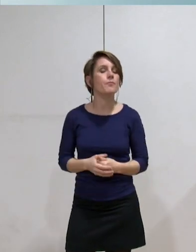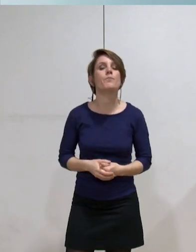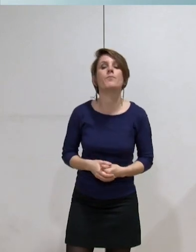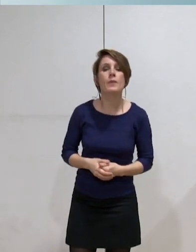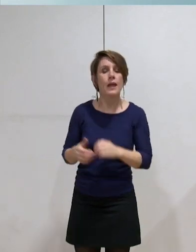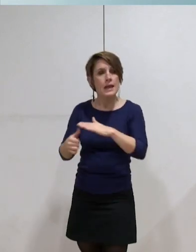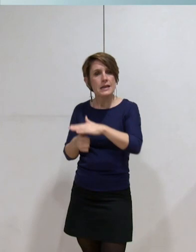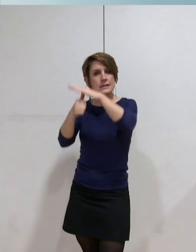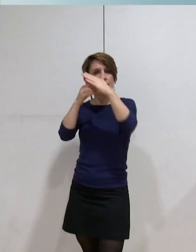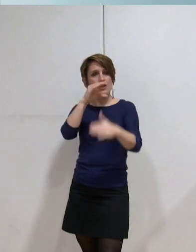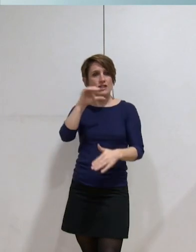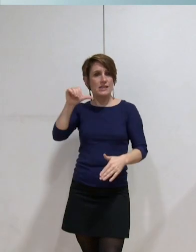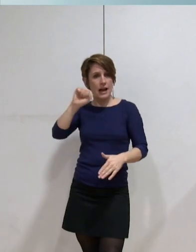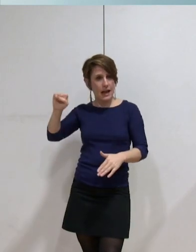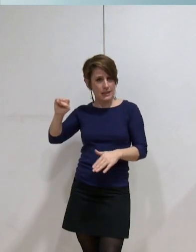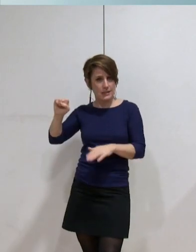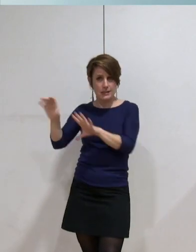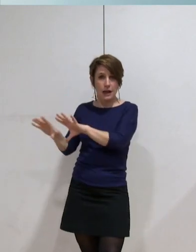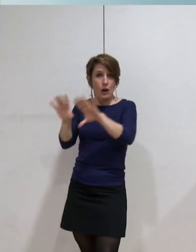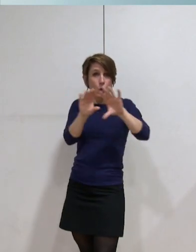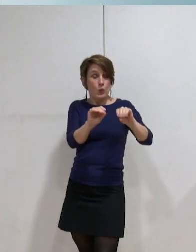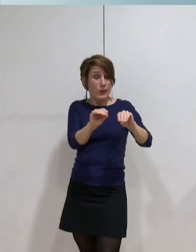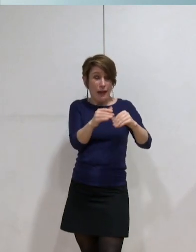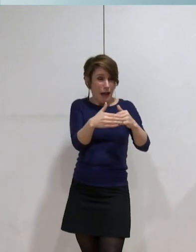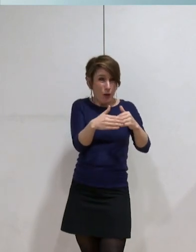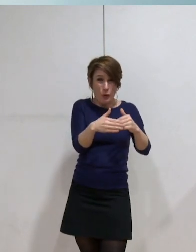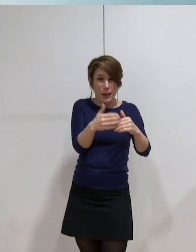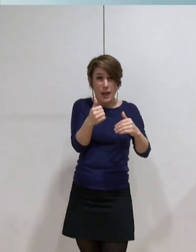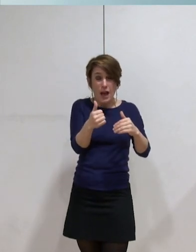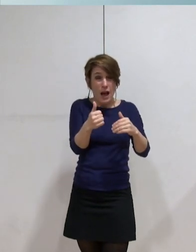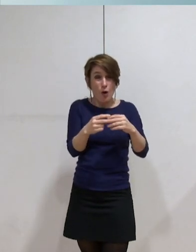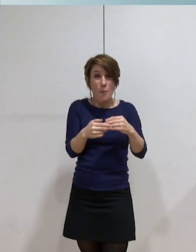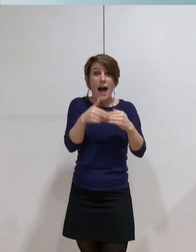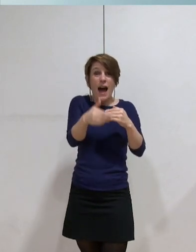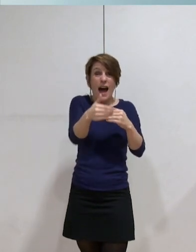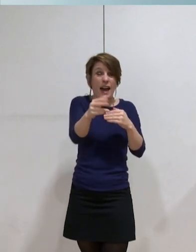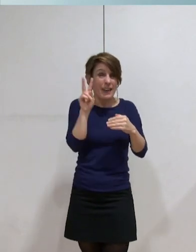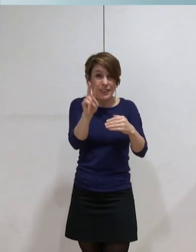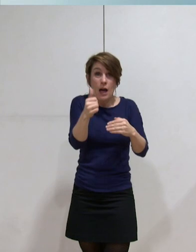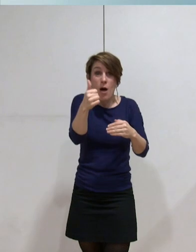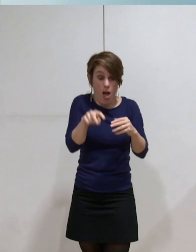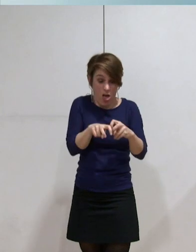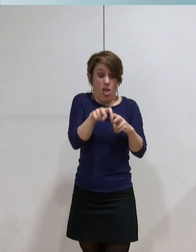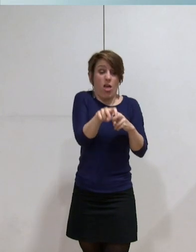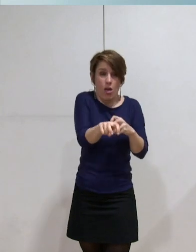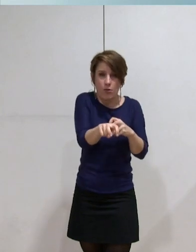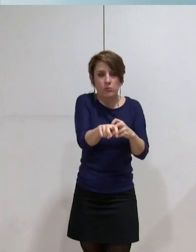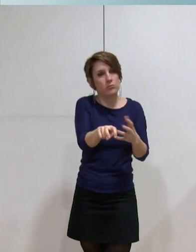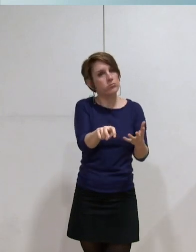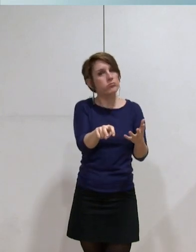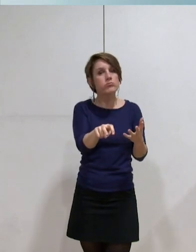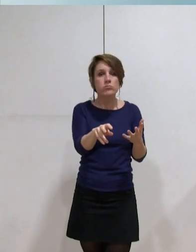siège du CCAS à un arrêt de trame permet de rééquilibrer une grande